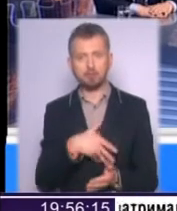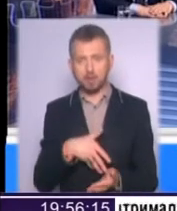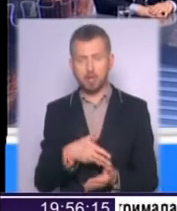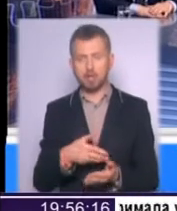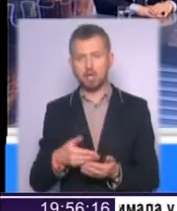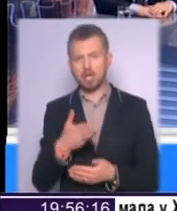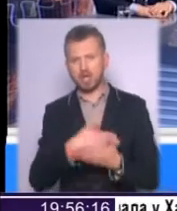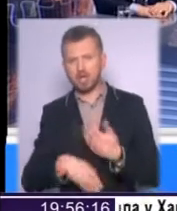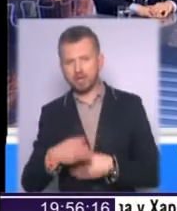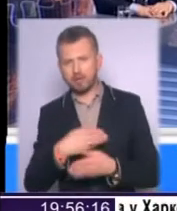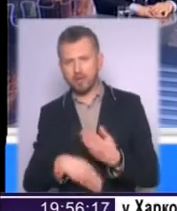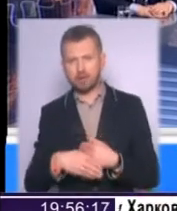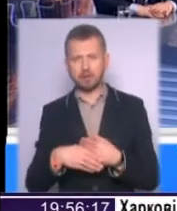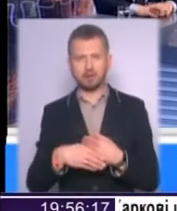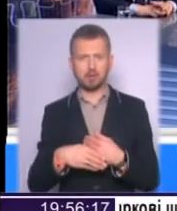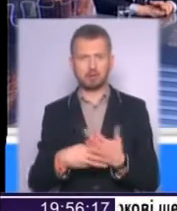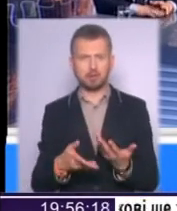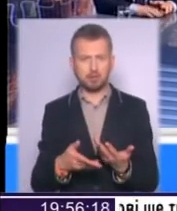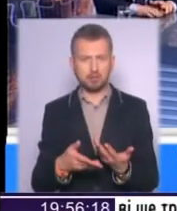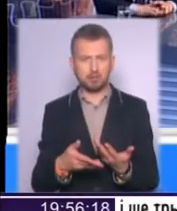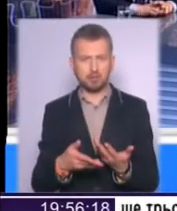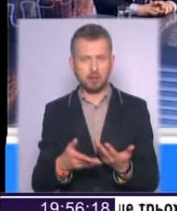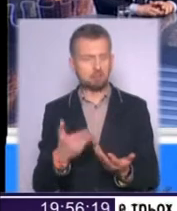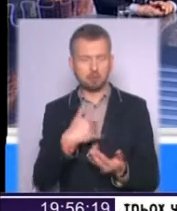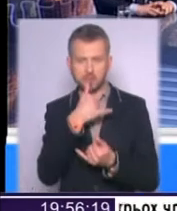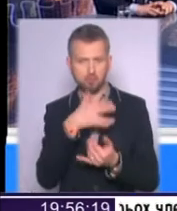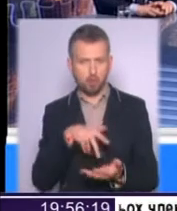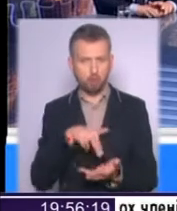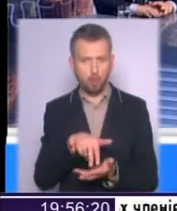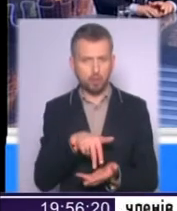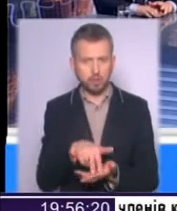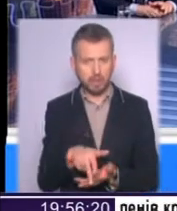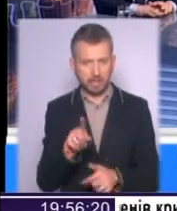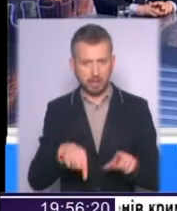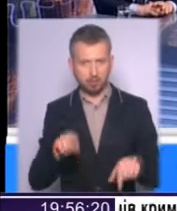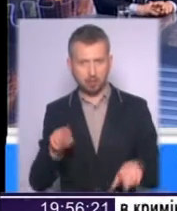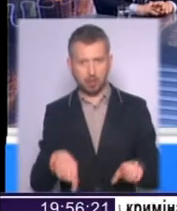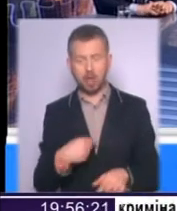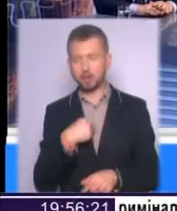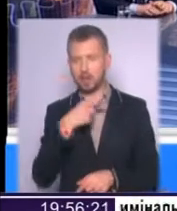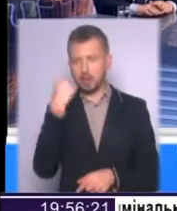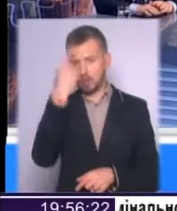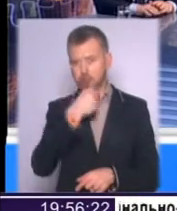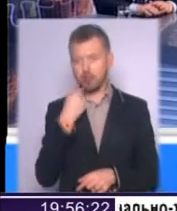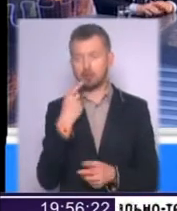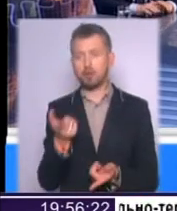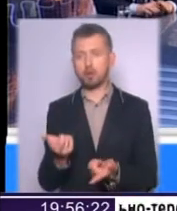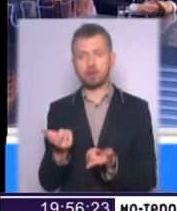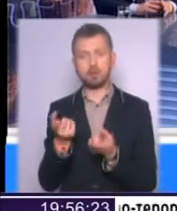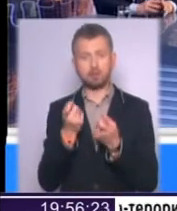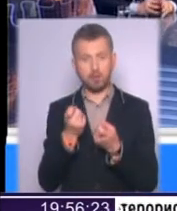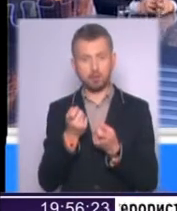там на койках, як то кажуть, неможливо навіть ходити. От некоторі. Я лично нанімаю в